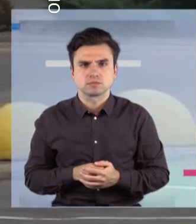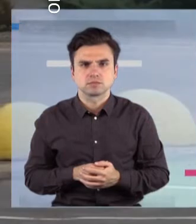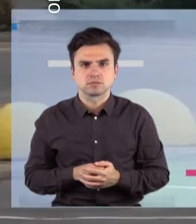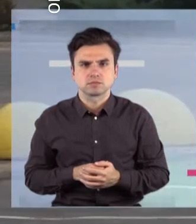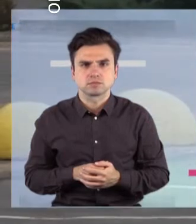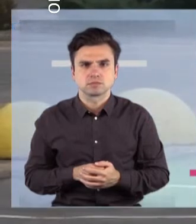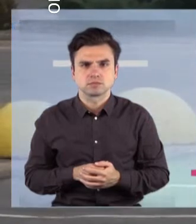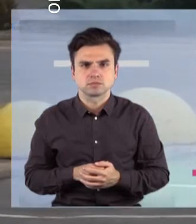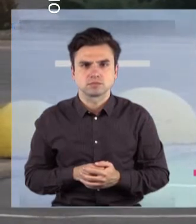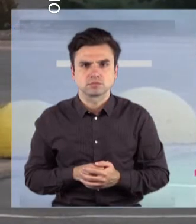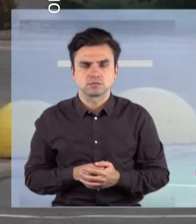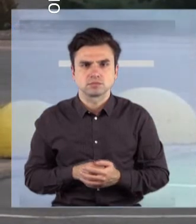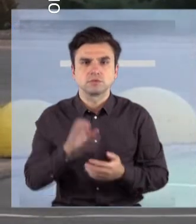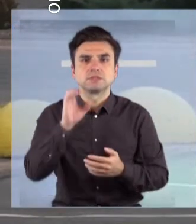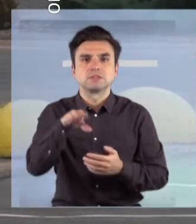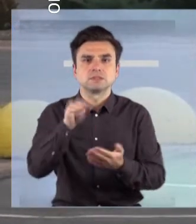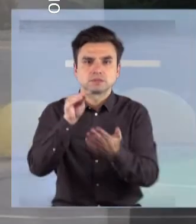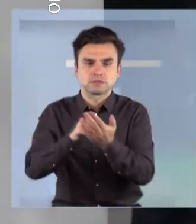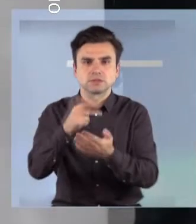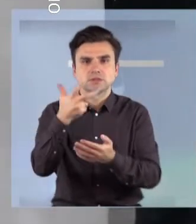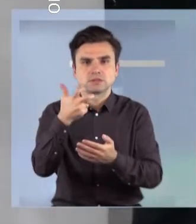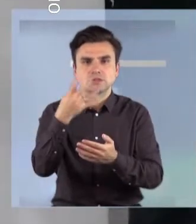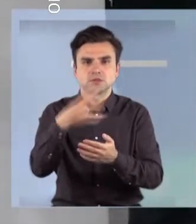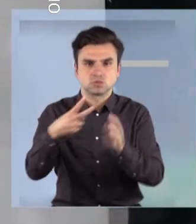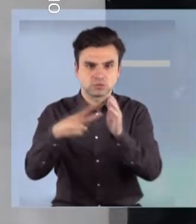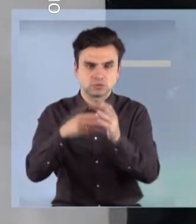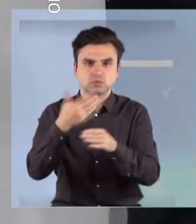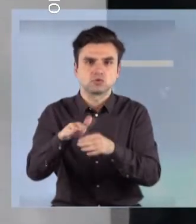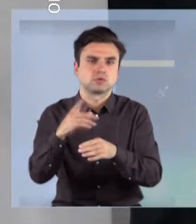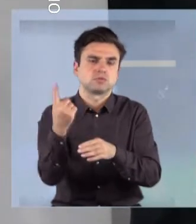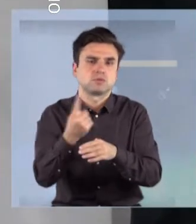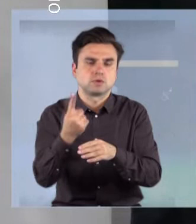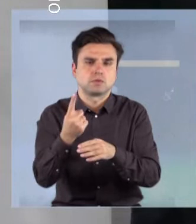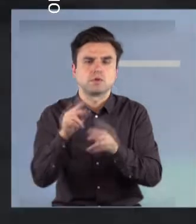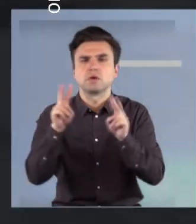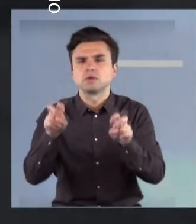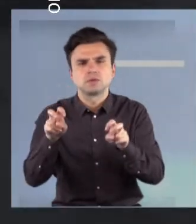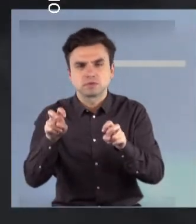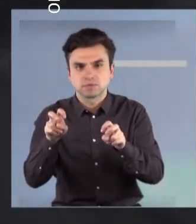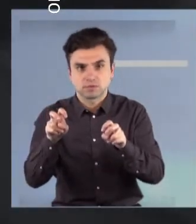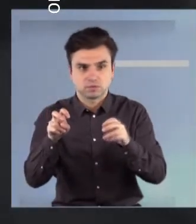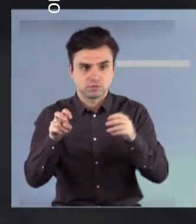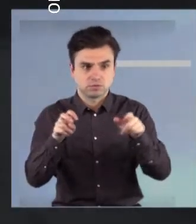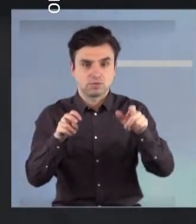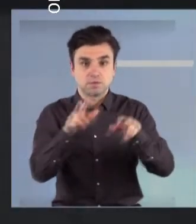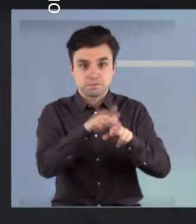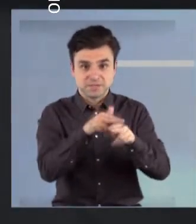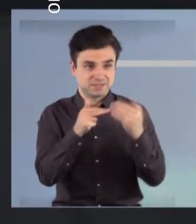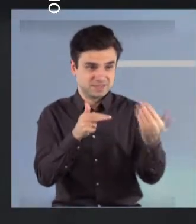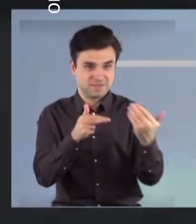акт». Горе-жартівнику загрожує покарання у вигляді позбавлення волі строком до 10 років із конфіскацією